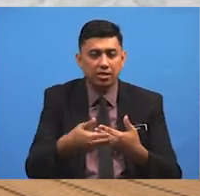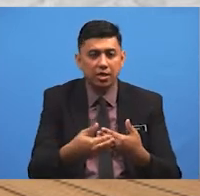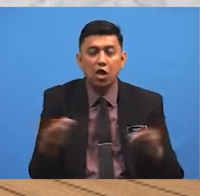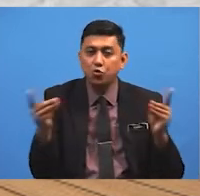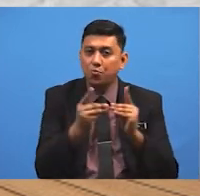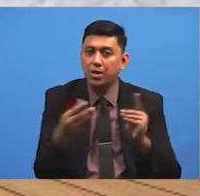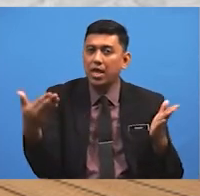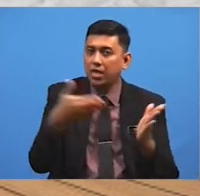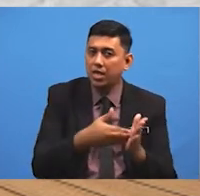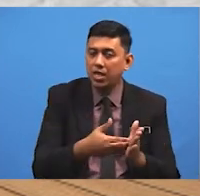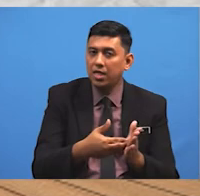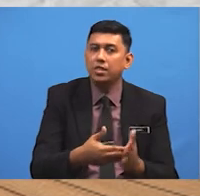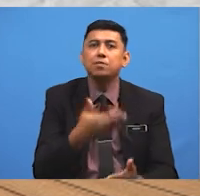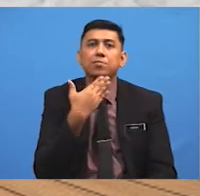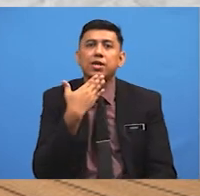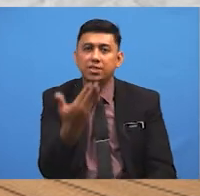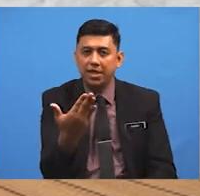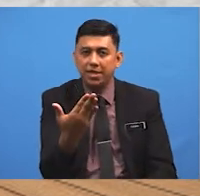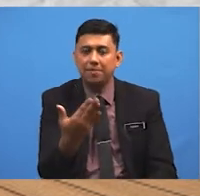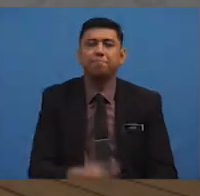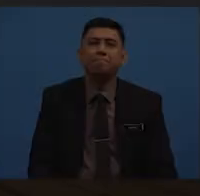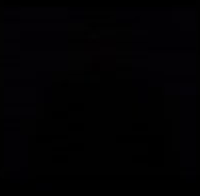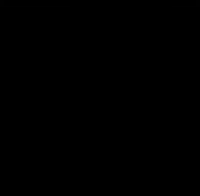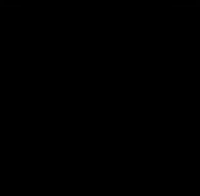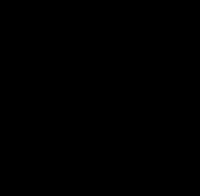jumpa lagi sekian terima kasih